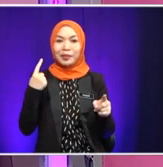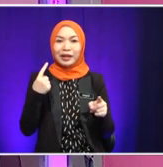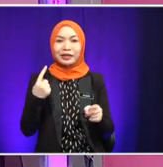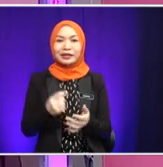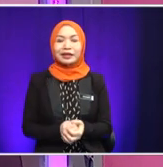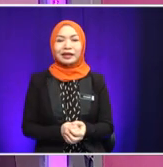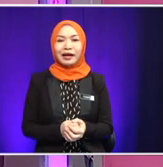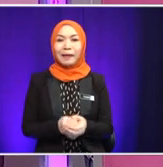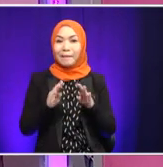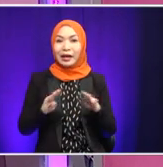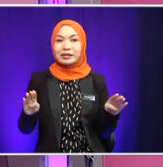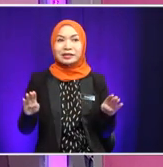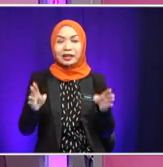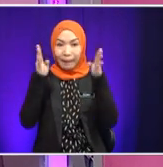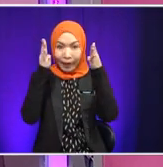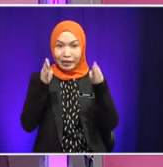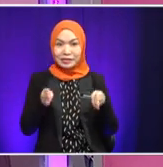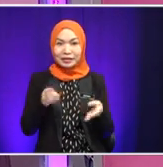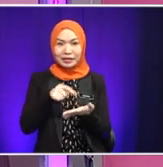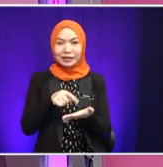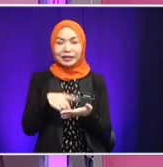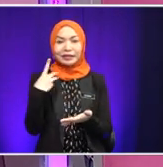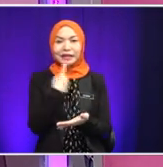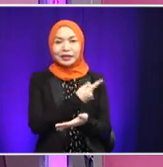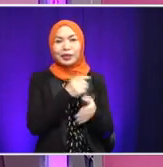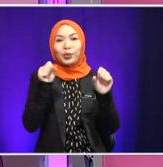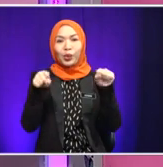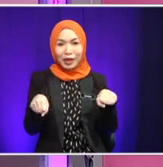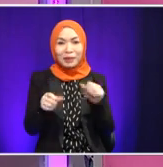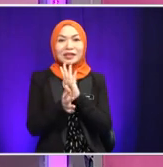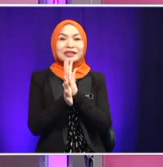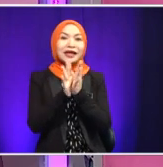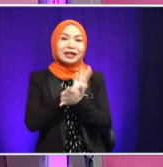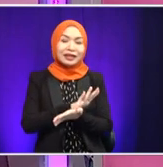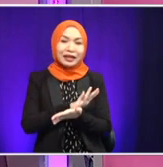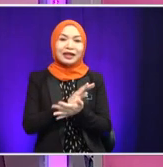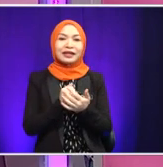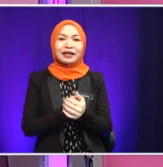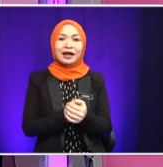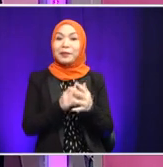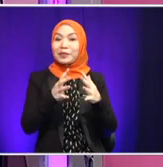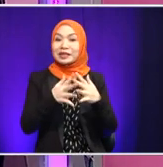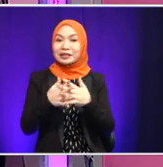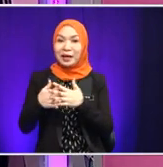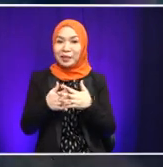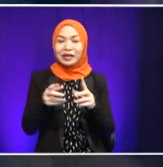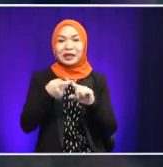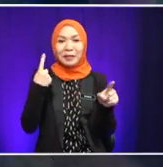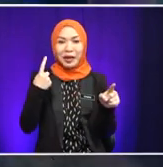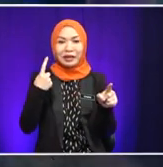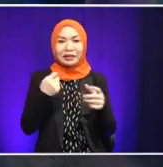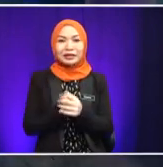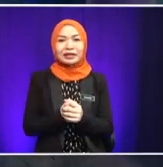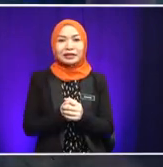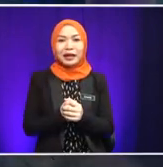komuni kita dapat memupuk satu bangsa yang mana melalui contohnya melalui sambutan hari kebangsaan yang mana